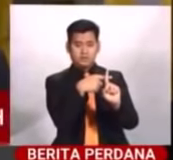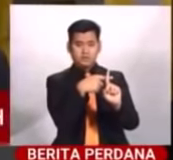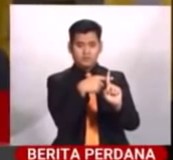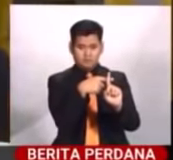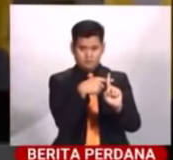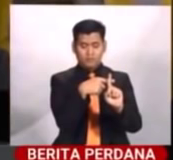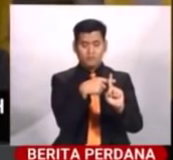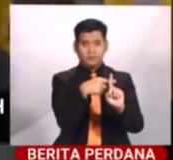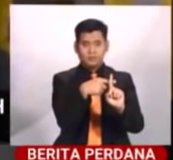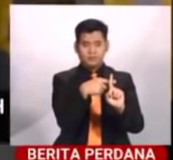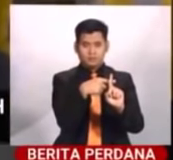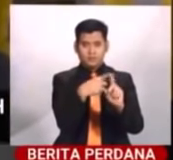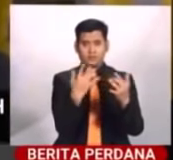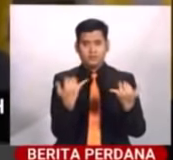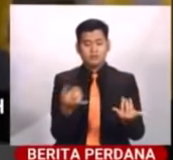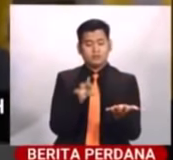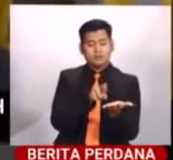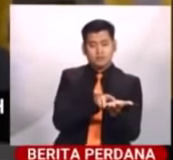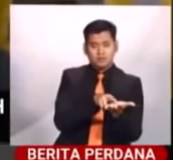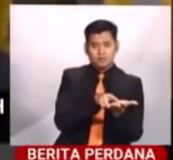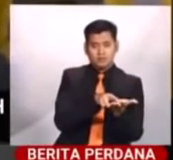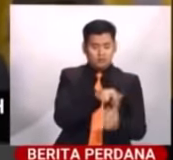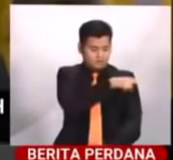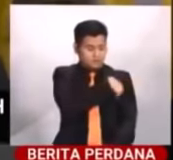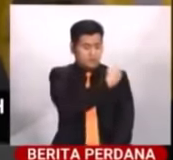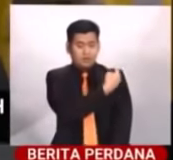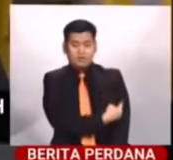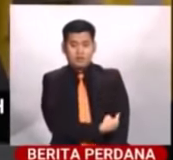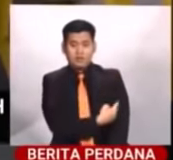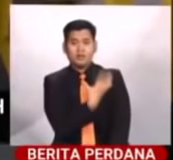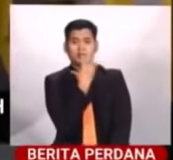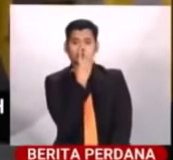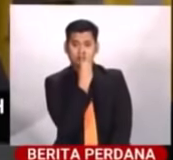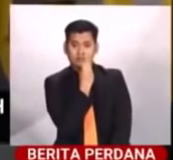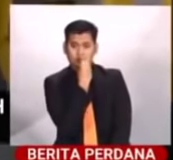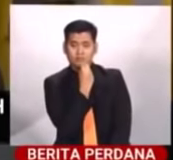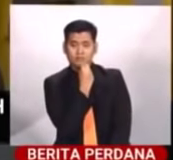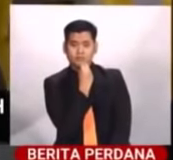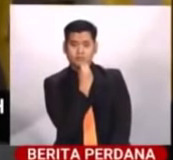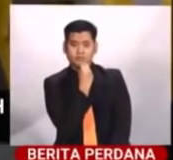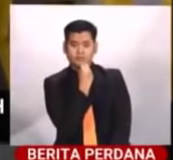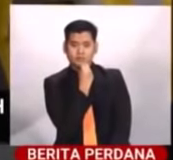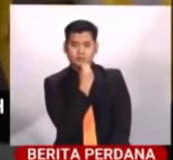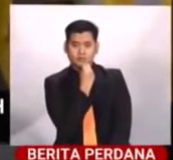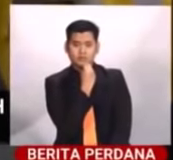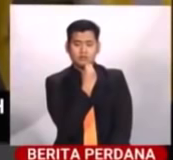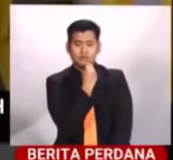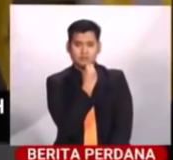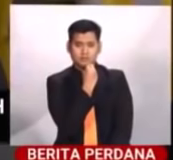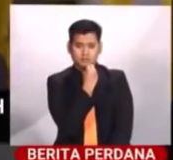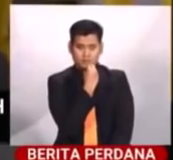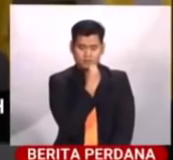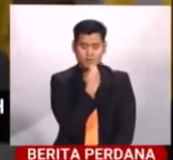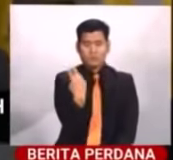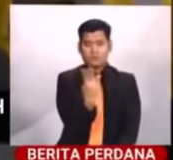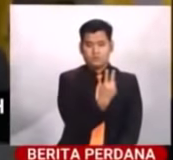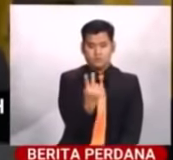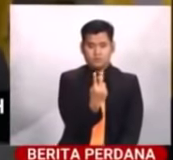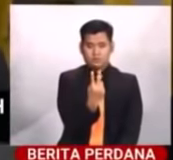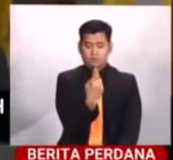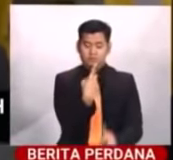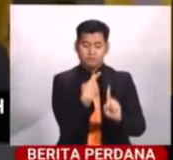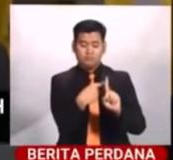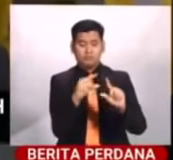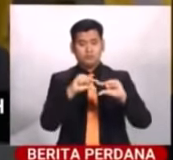dan dirawat di Hospital Tuanku Jaafar Seremban. Member dia berdua, ada 2 yang positif daripada kumpulan ini.